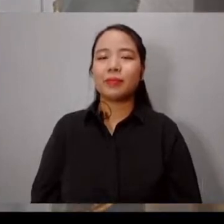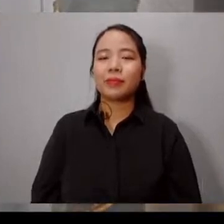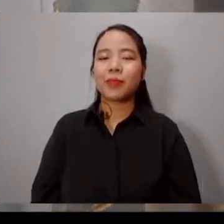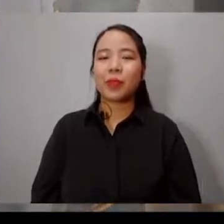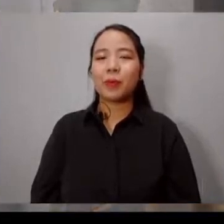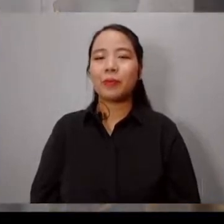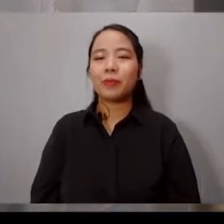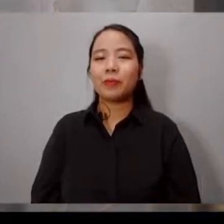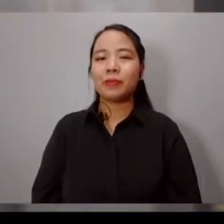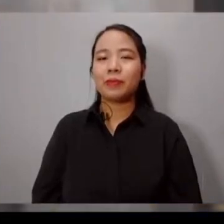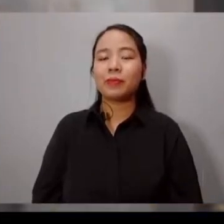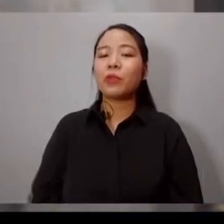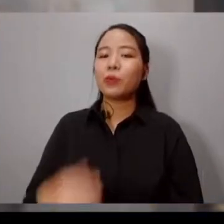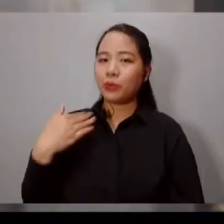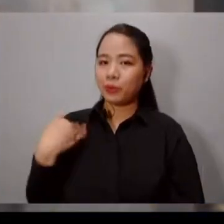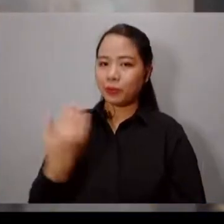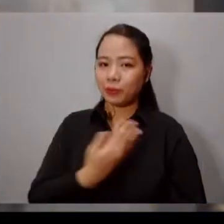Manalangin tayo.